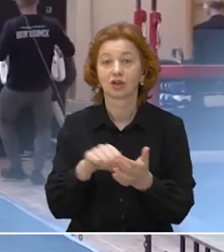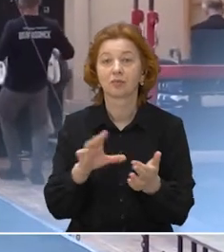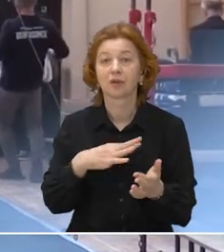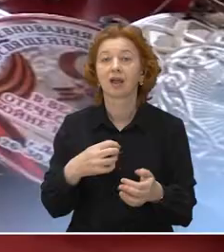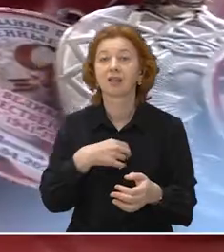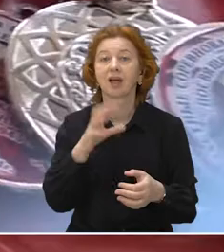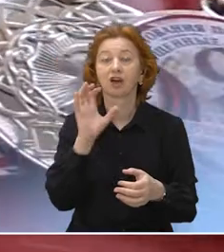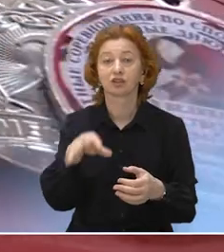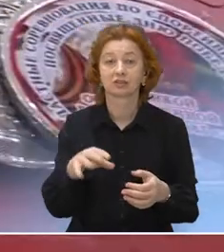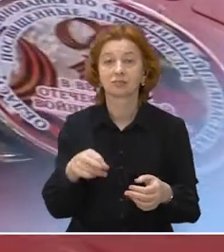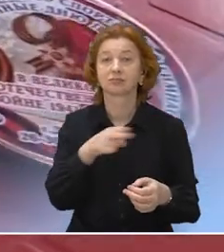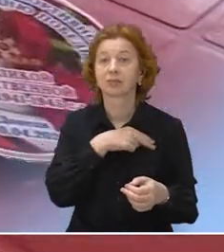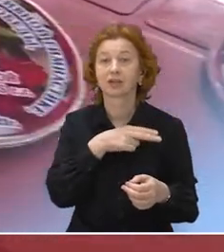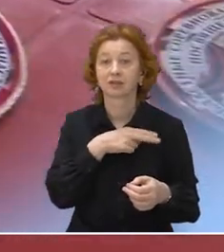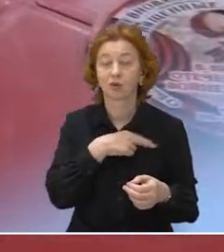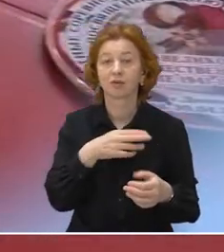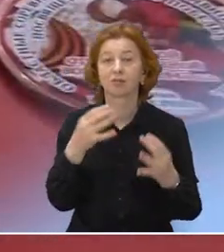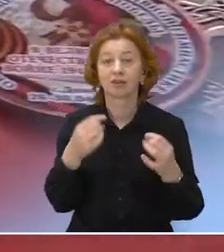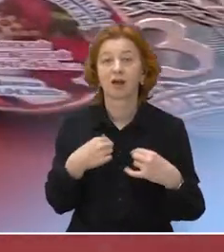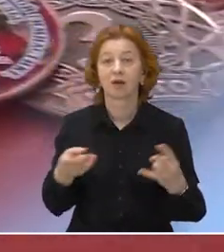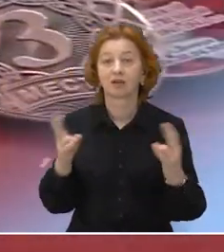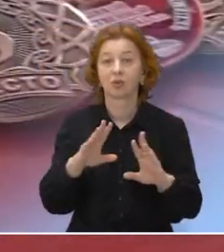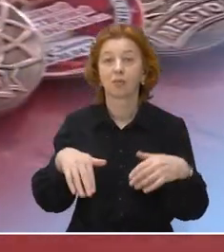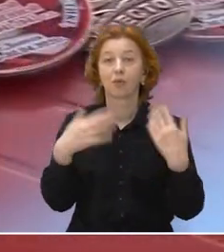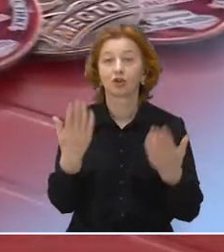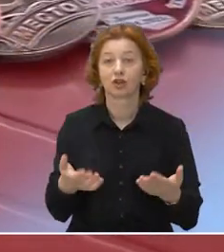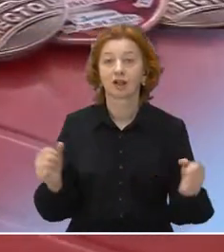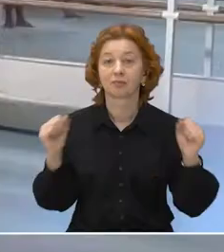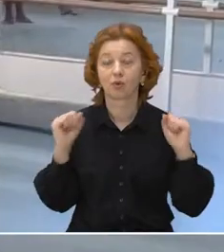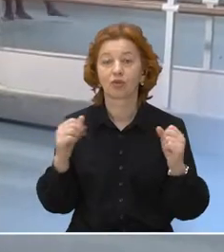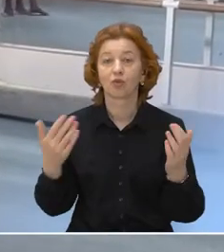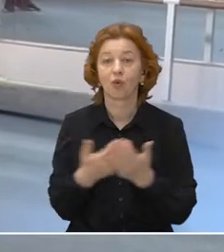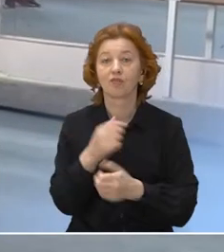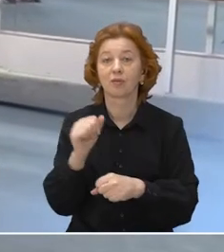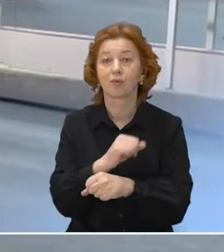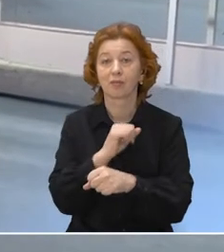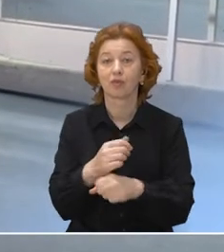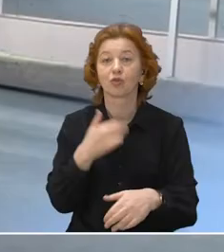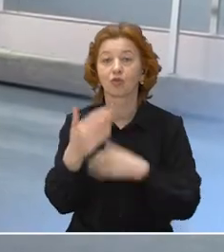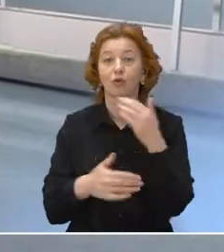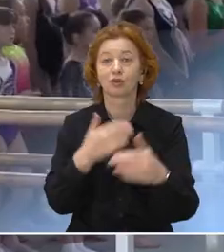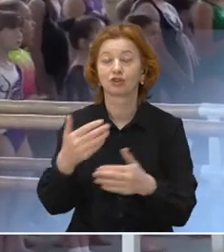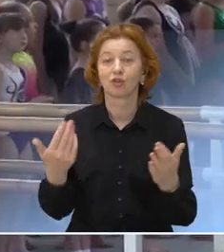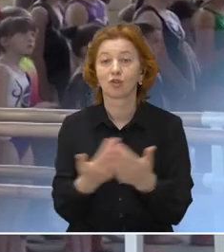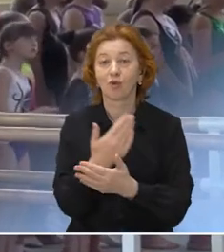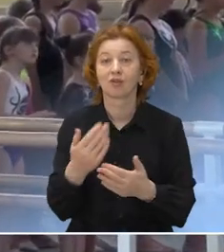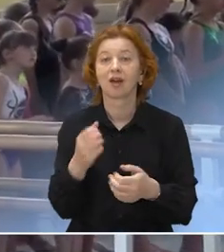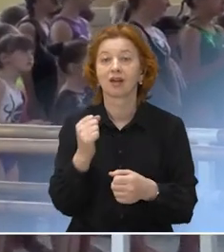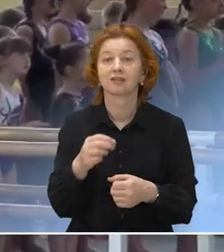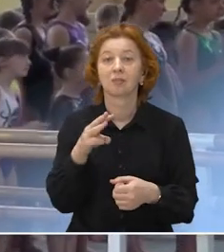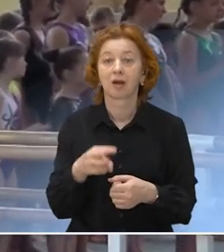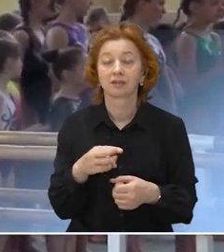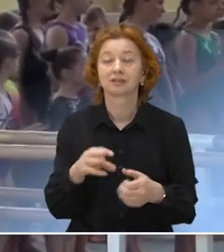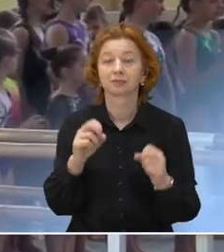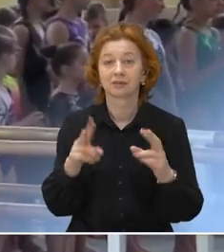были награждены медалями и дипломами призеров. Нам остается пожелать донецким спортсменам новых побед и достижения новых вершин.